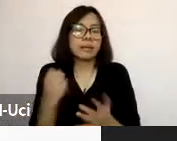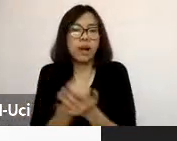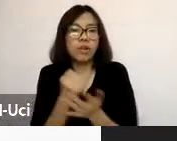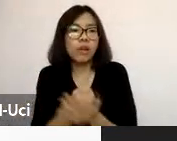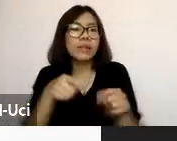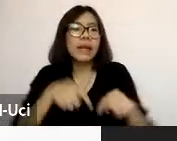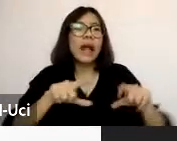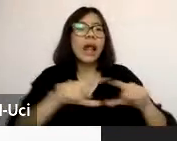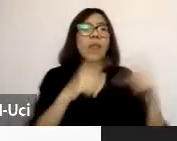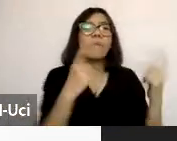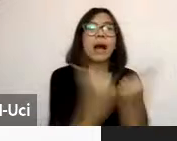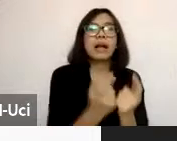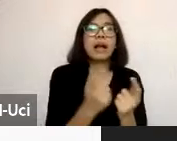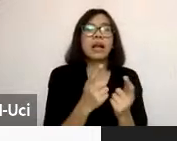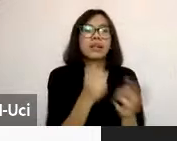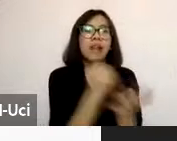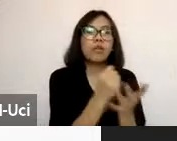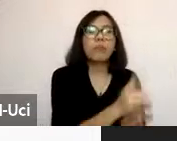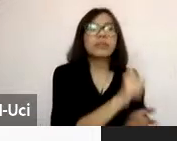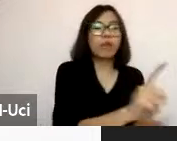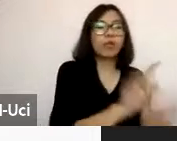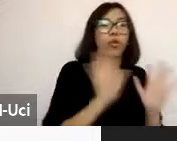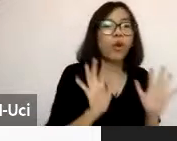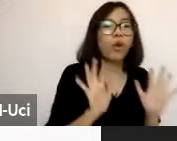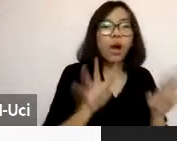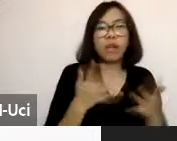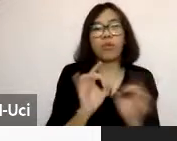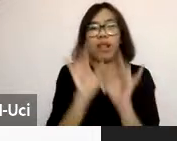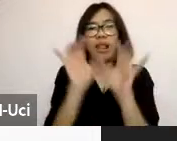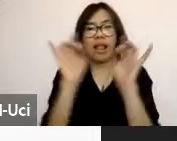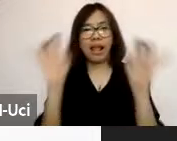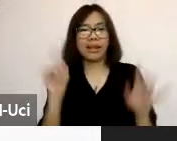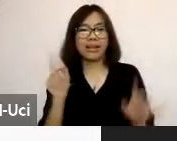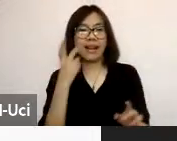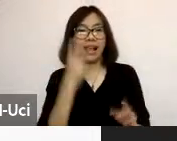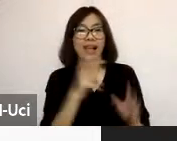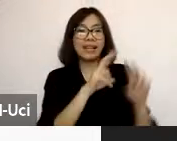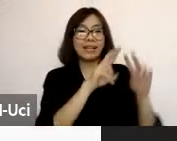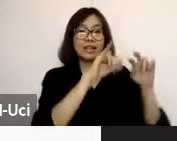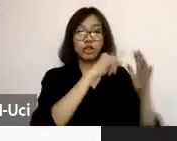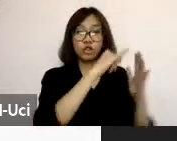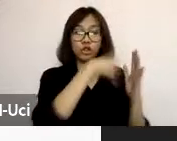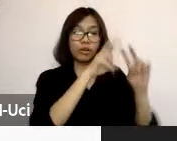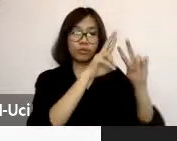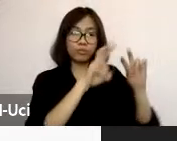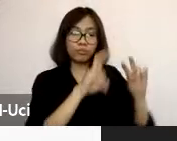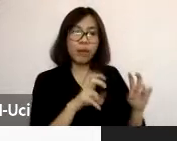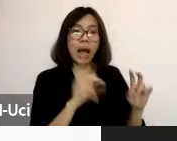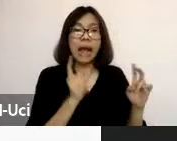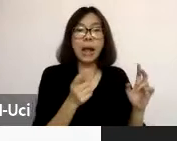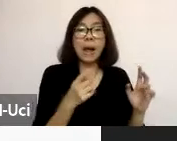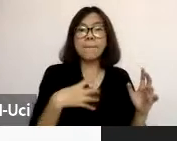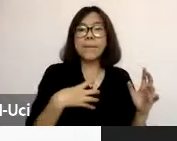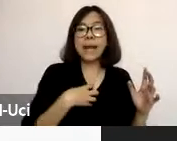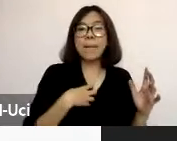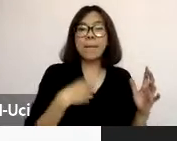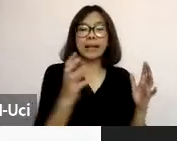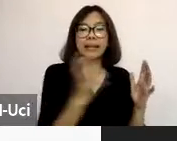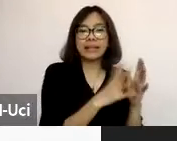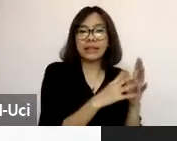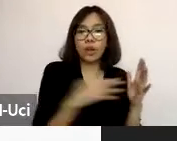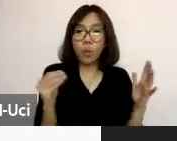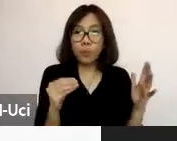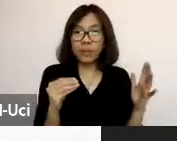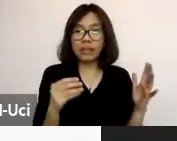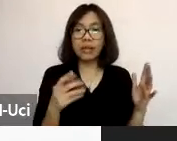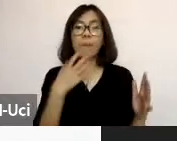nah sekaligus yang ini ibu dan bapak karena di dalam paper ini juga ada selesai yang disadur ke paya tidak salah